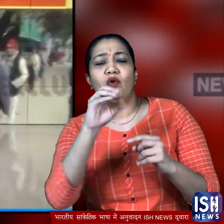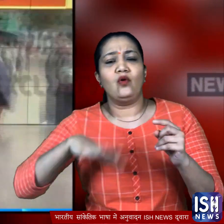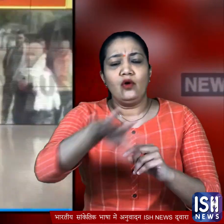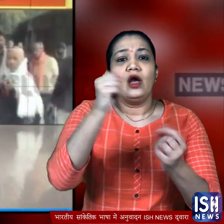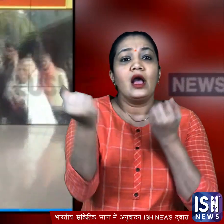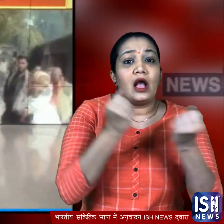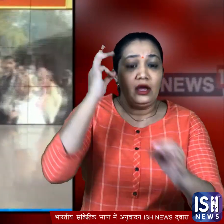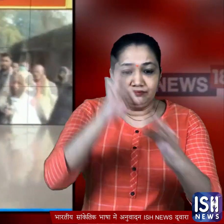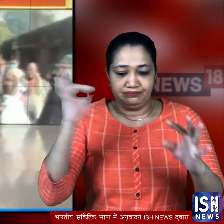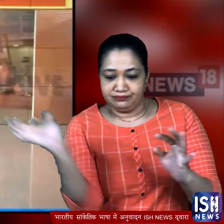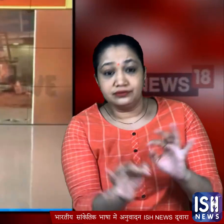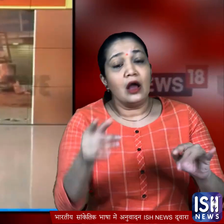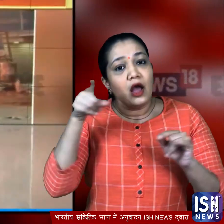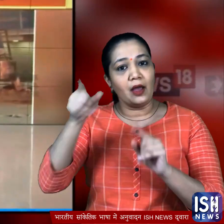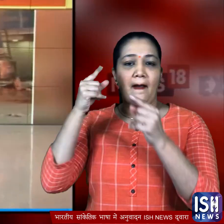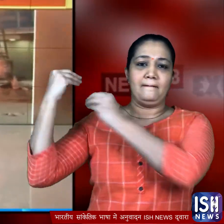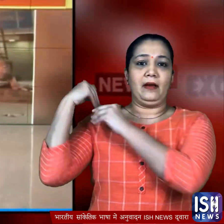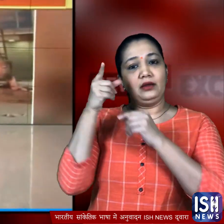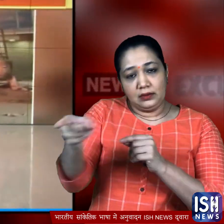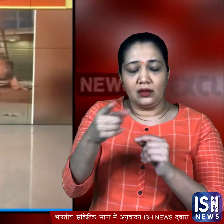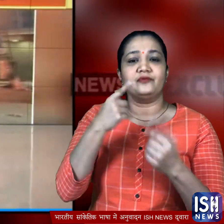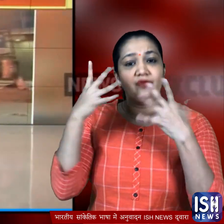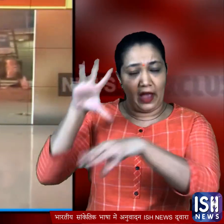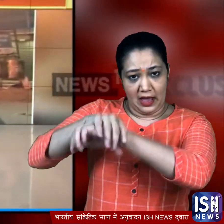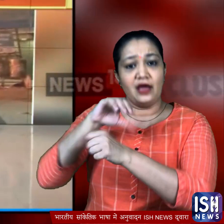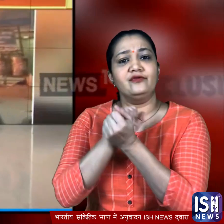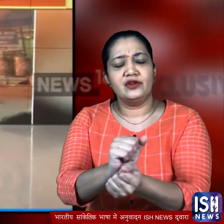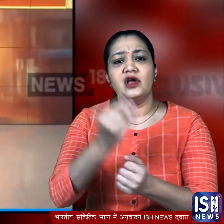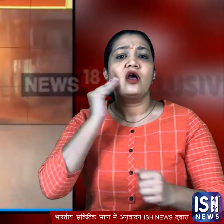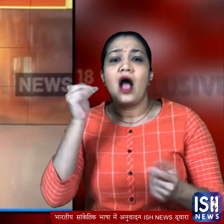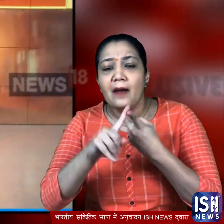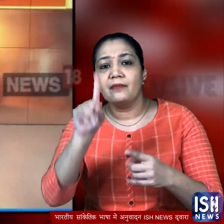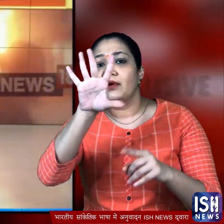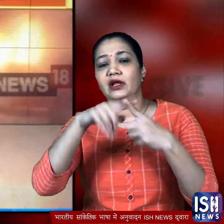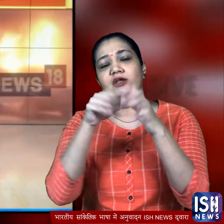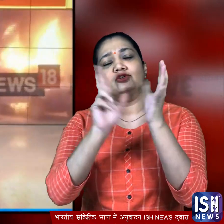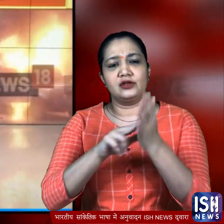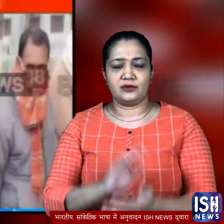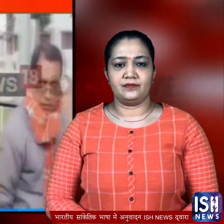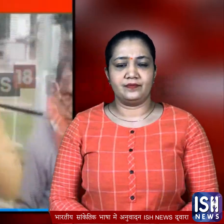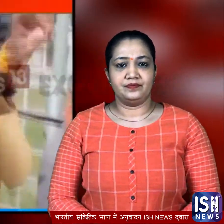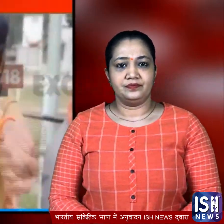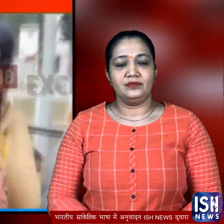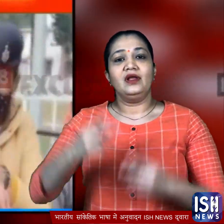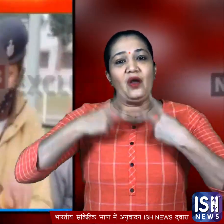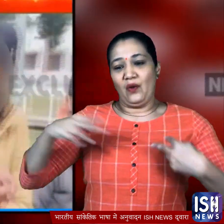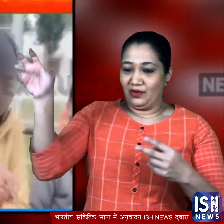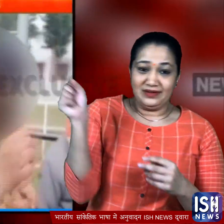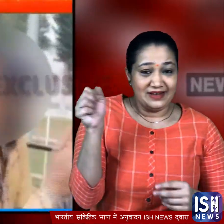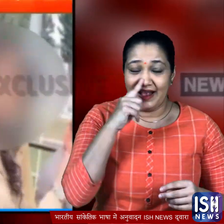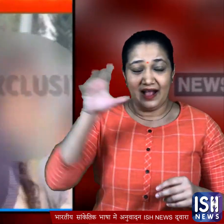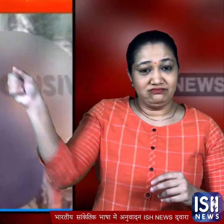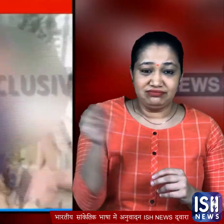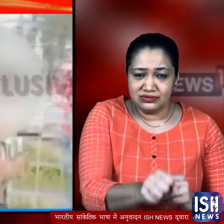सर्कल ऑफिसर की कार में आग लगाने के आरोप में गिरफ्तार किया गया था। यह घटना 15 जनवरी को हुई थी, जिसकी पेशी के लिए